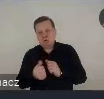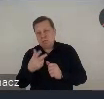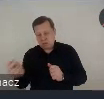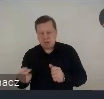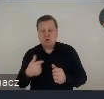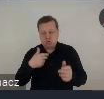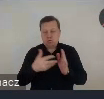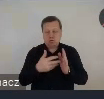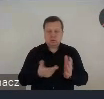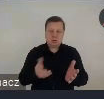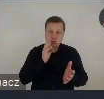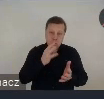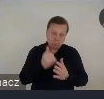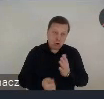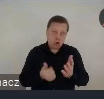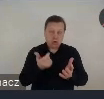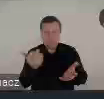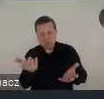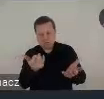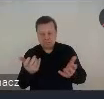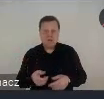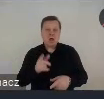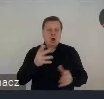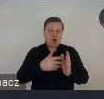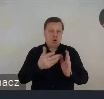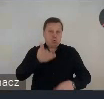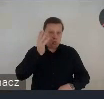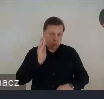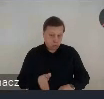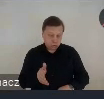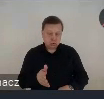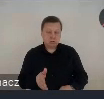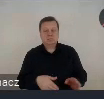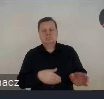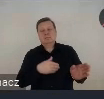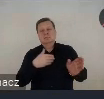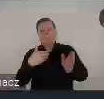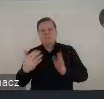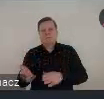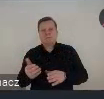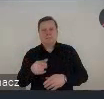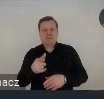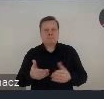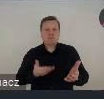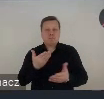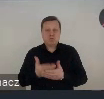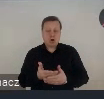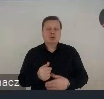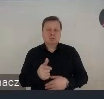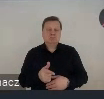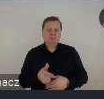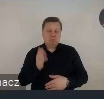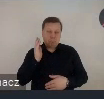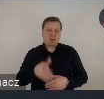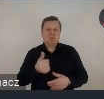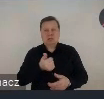wykorzystane. No i oczywiście w zależności od oceny wniosków, część wniosków może nie otrzymać dofinansowania,